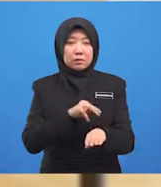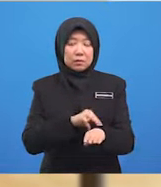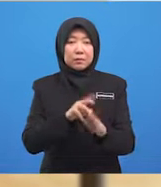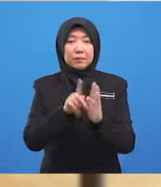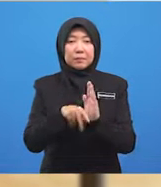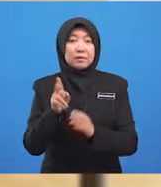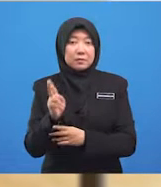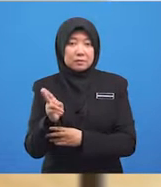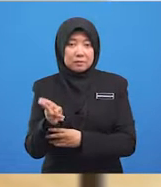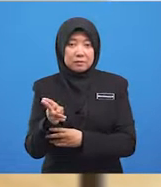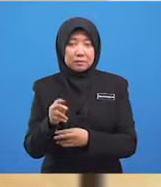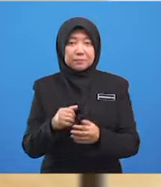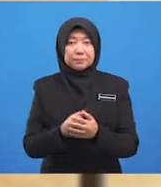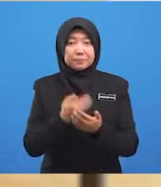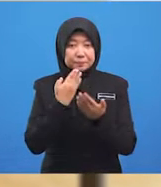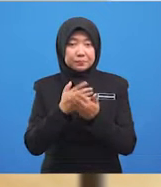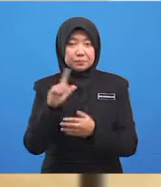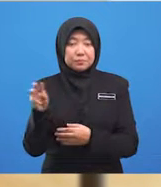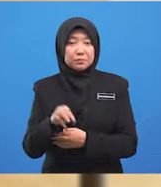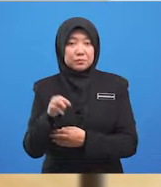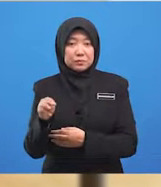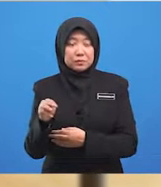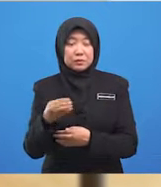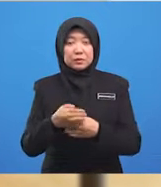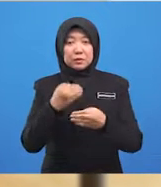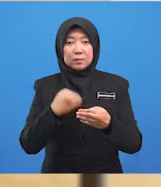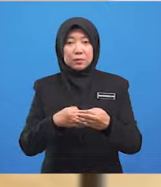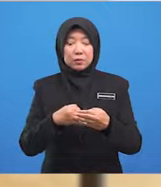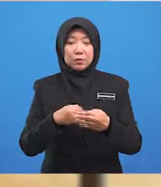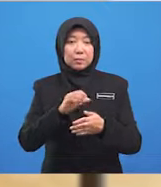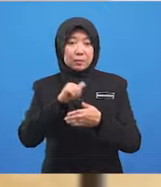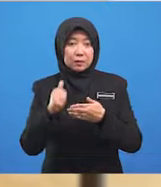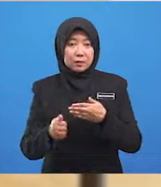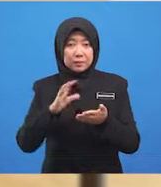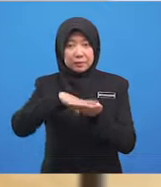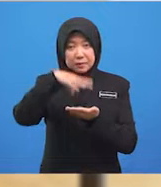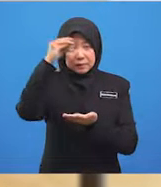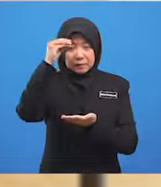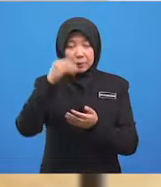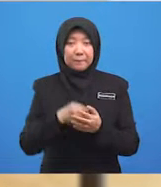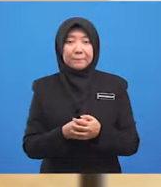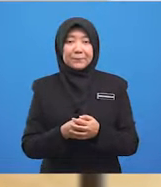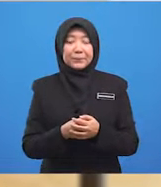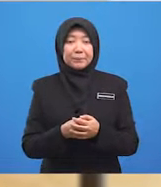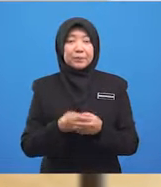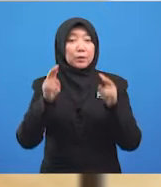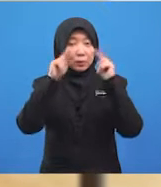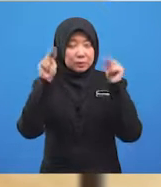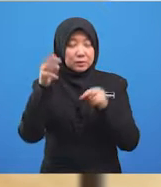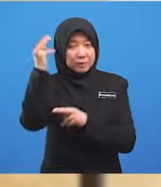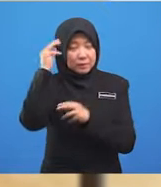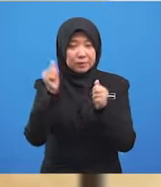prasejarah Baiklah murid-murid sebelum mengakhiri pembelajaran kita mari kita uji